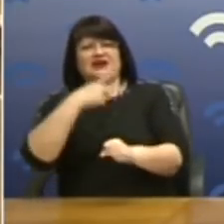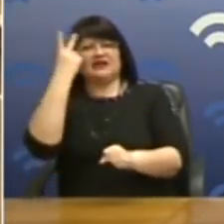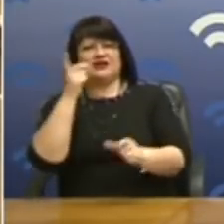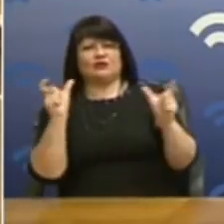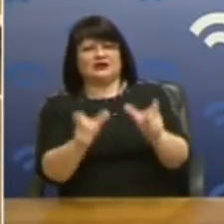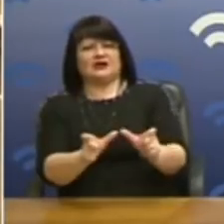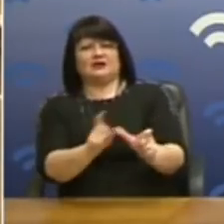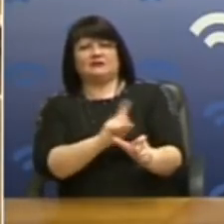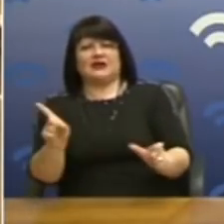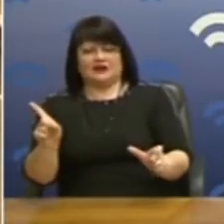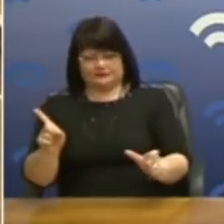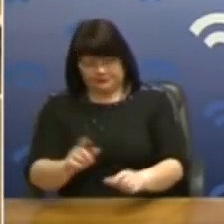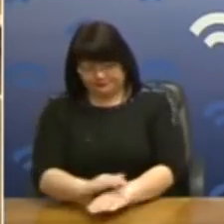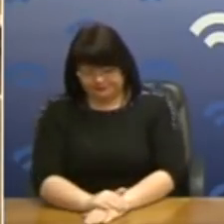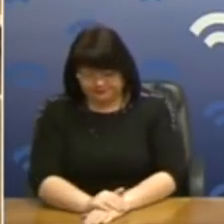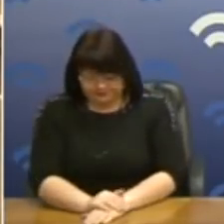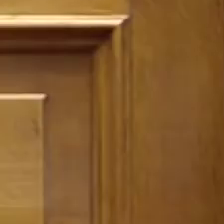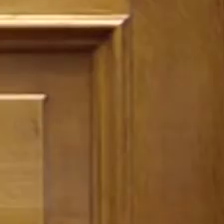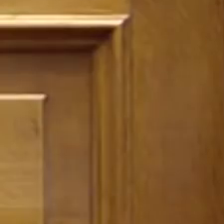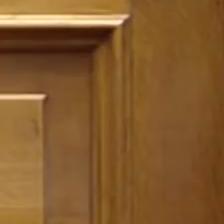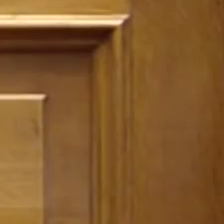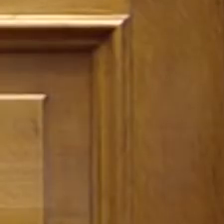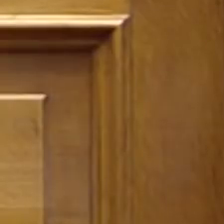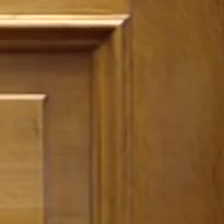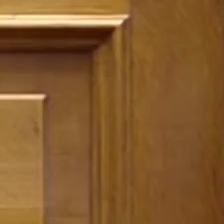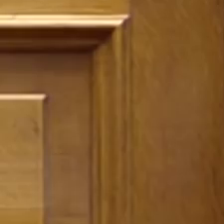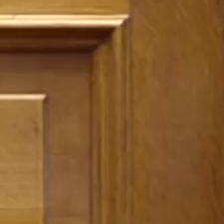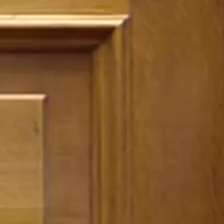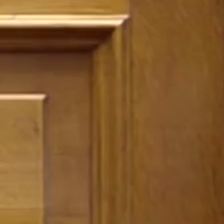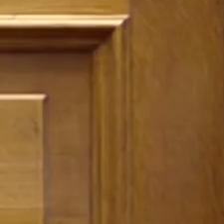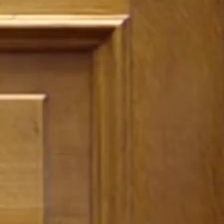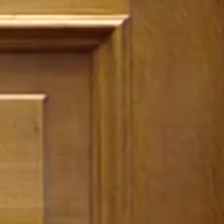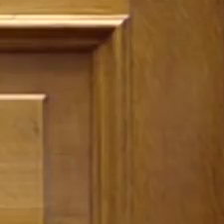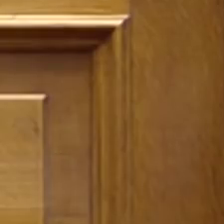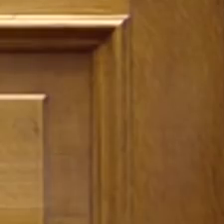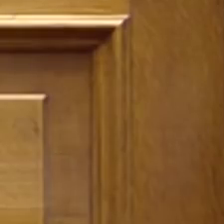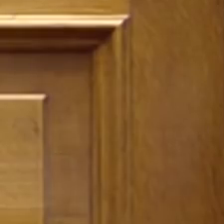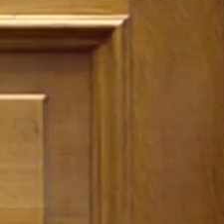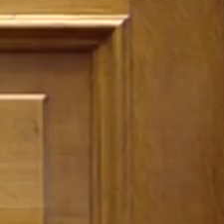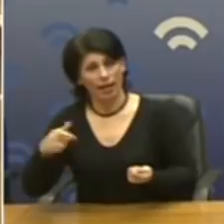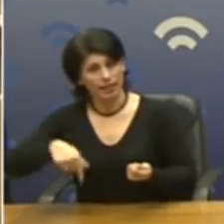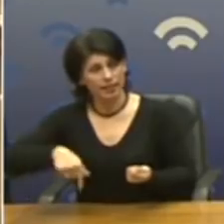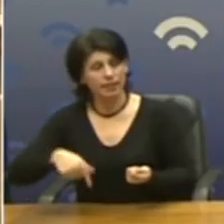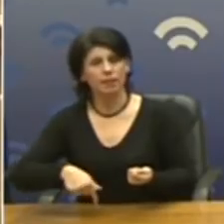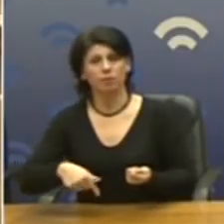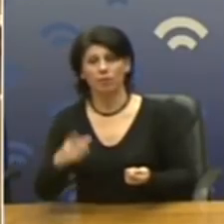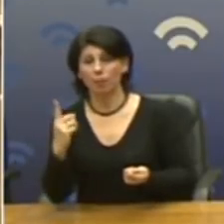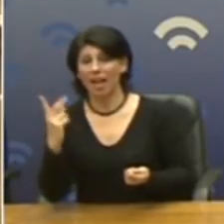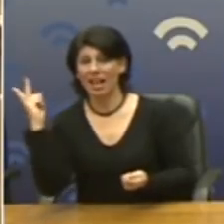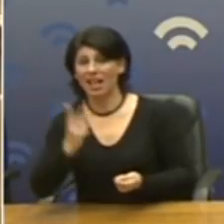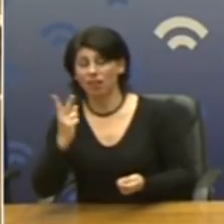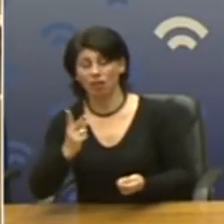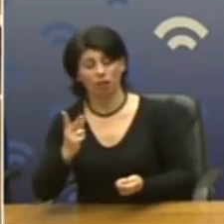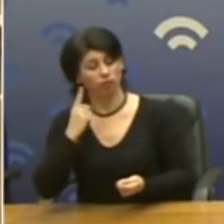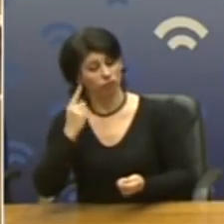δικαιώματα, ακόμα και αυτό της συνδικαλιστικής δράσης. Έχει σήμερα μια καταγγελία